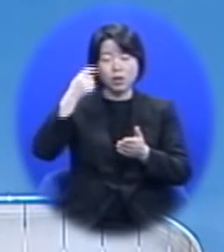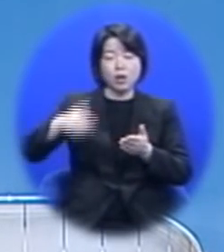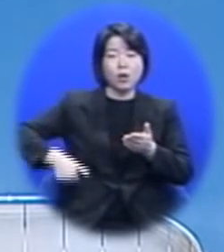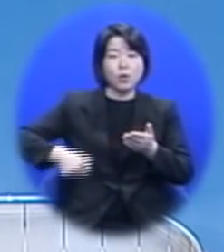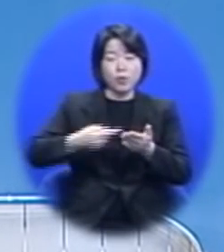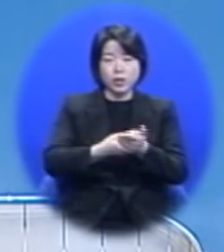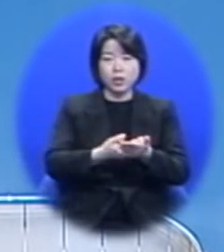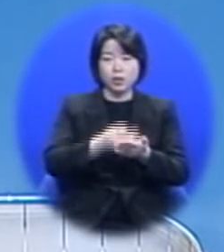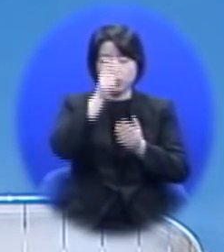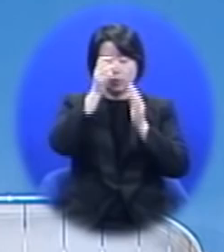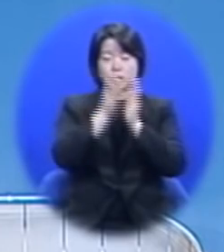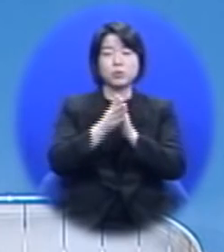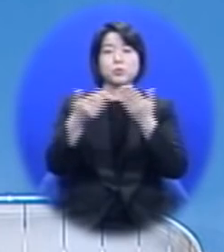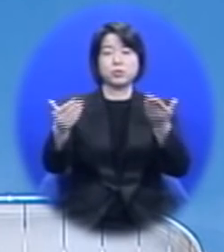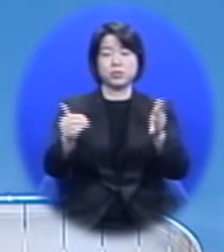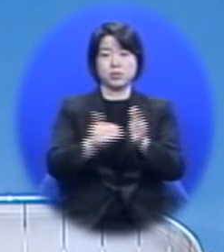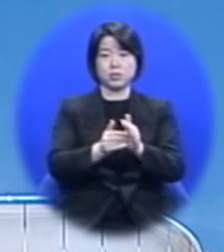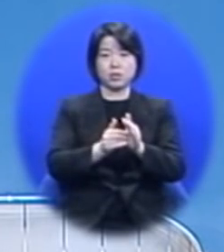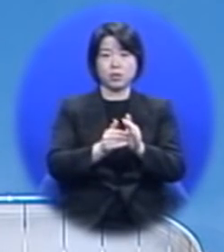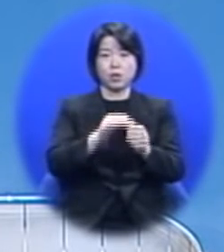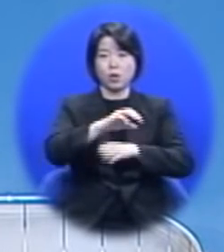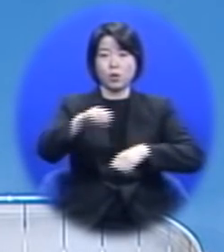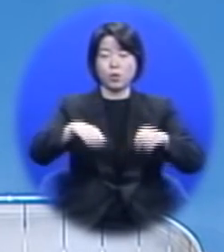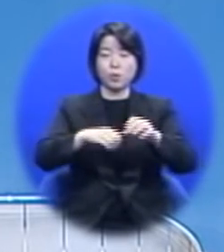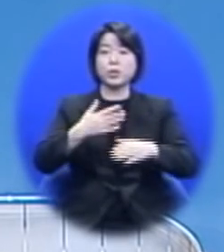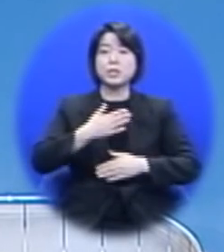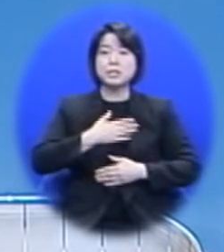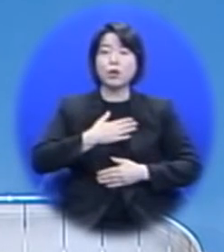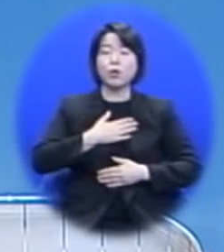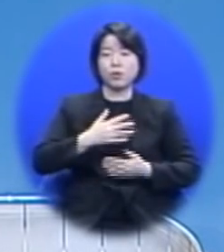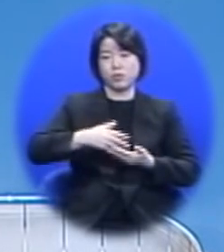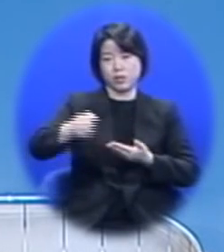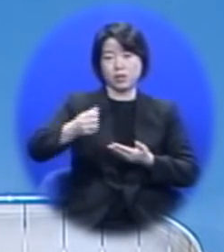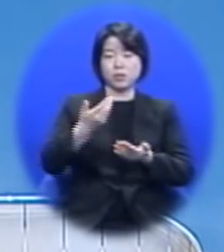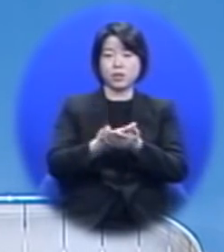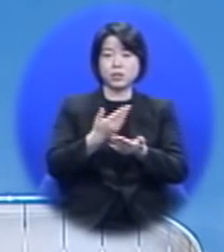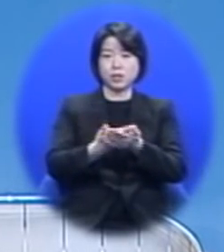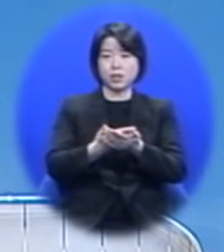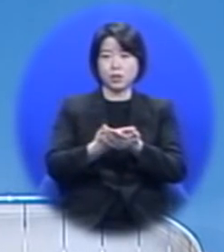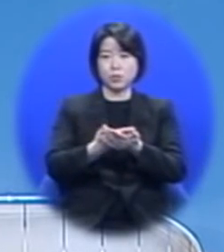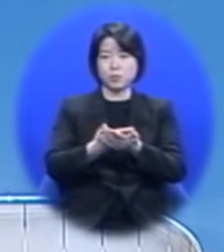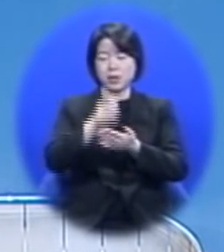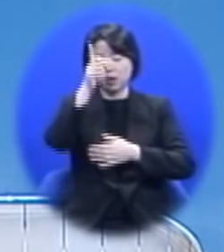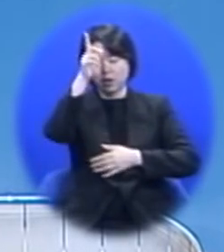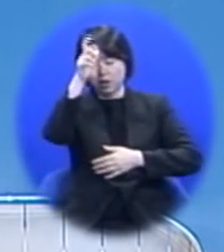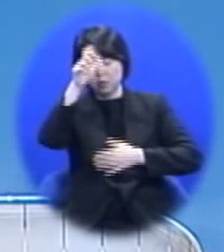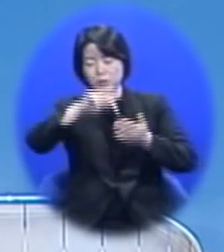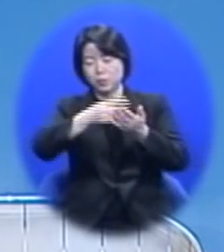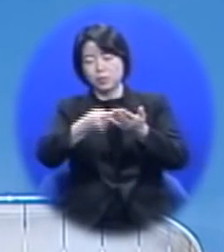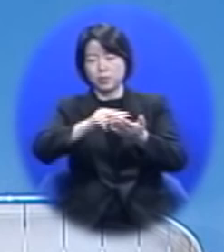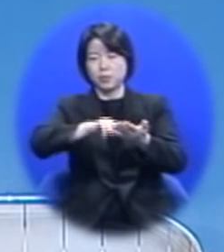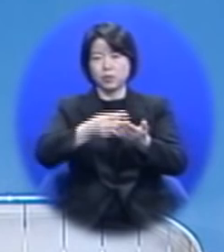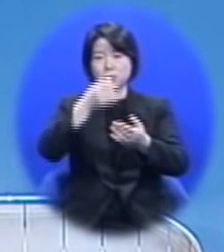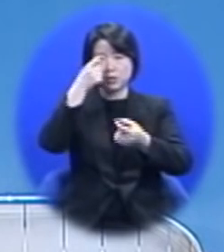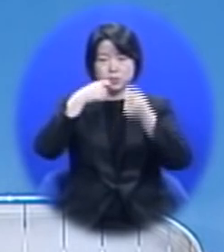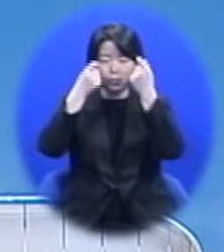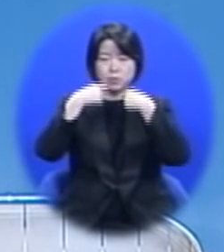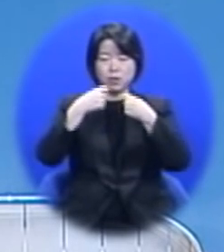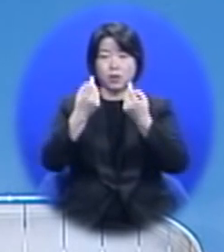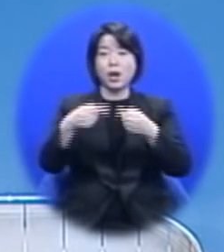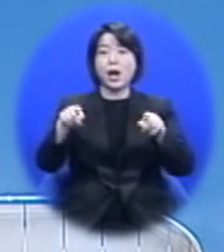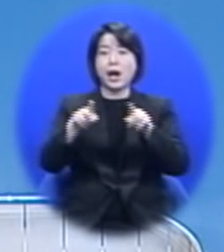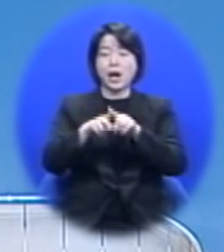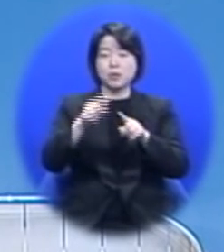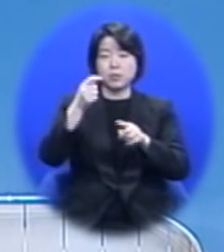기도했습니다. 차라리 저를 데려가시라고 거의 때를 쓰며 뒹굴었습니다. 함께 중보하기